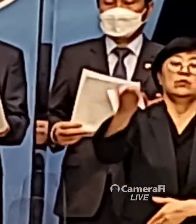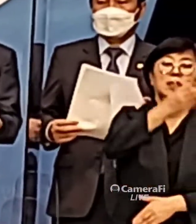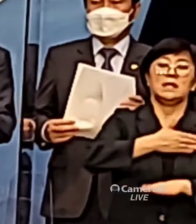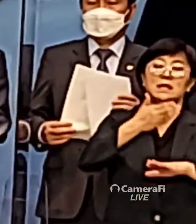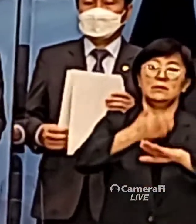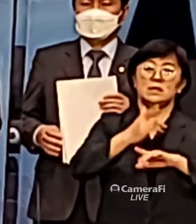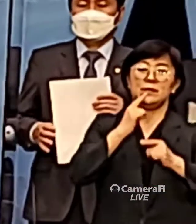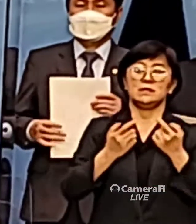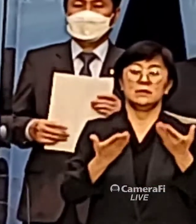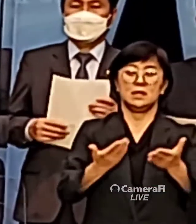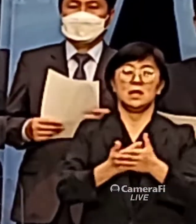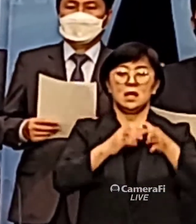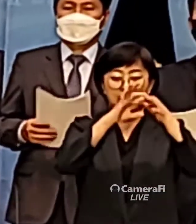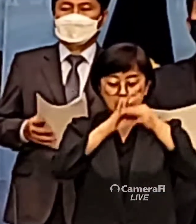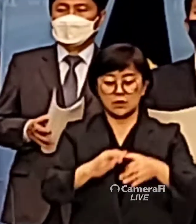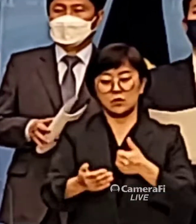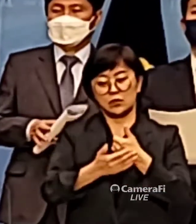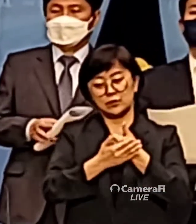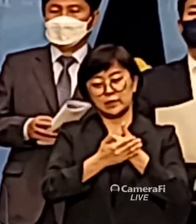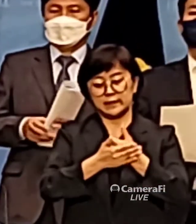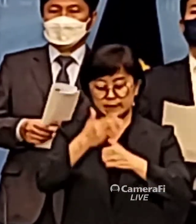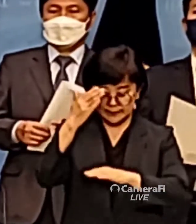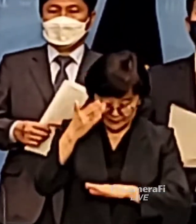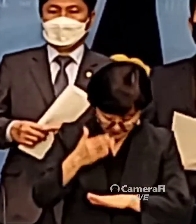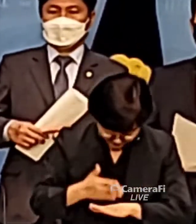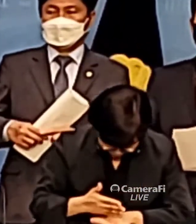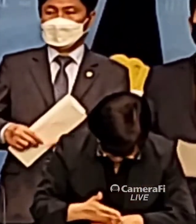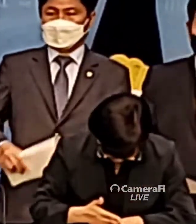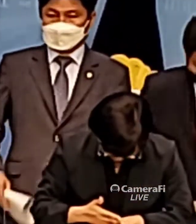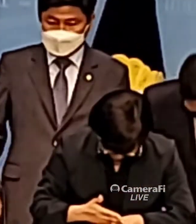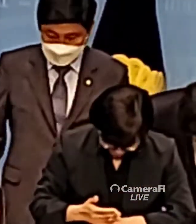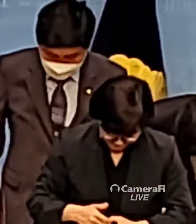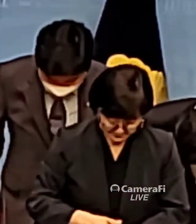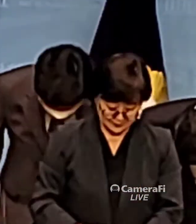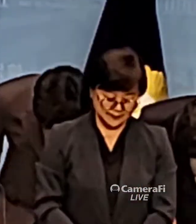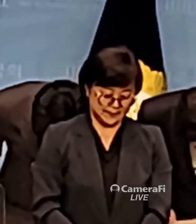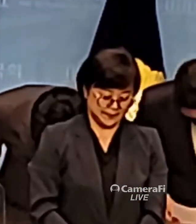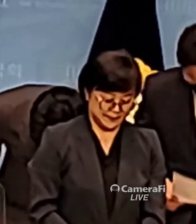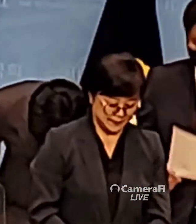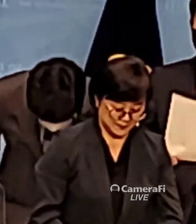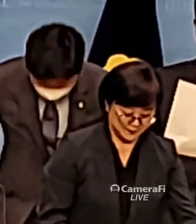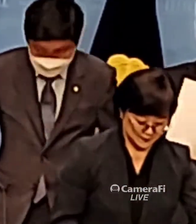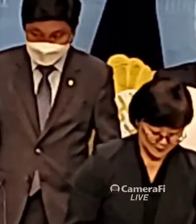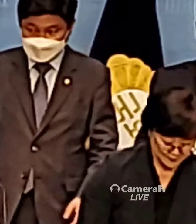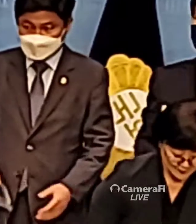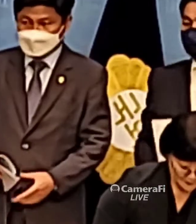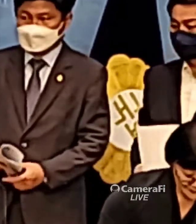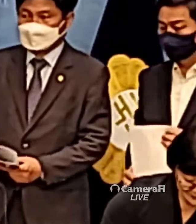감사의 말씀과 계속된 응원을 부탁드리겠습니다. 고맙습니다. 감사합니다.